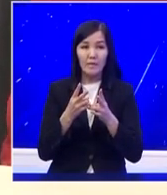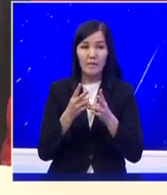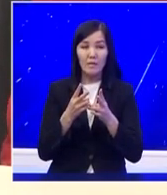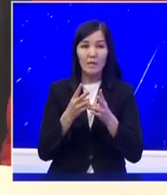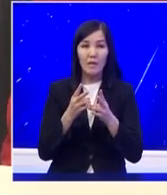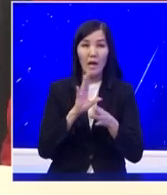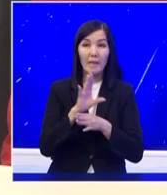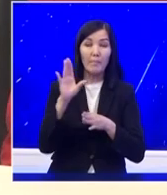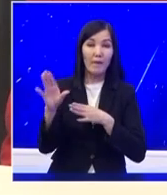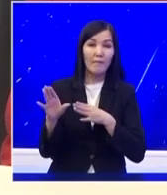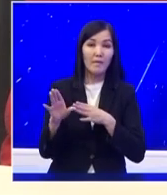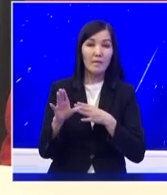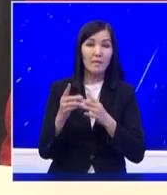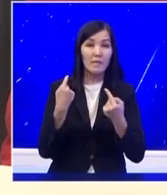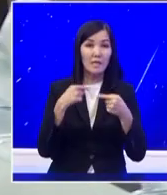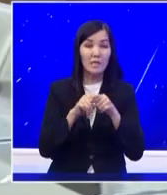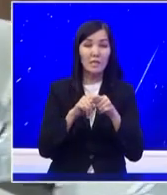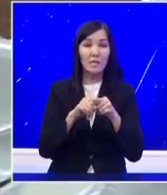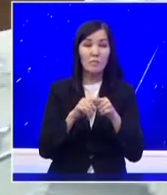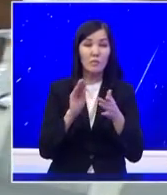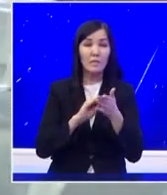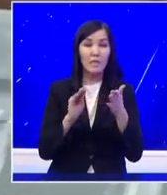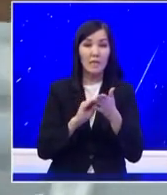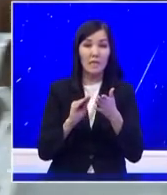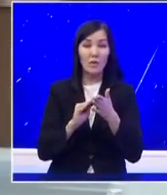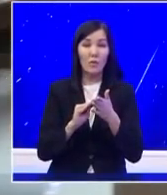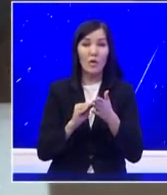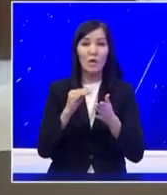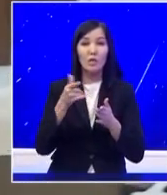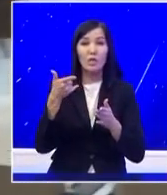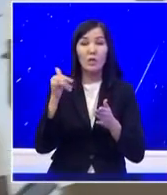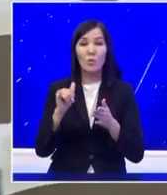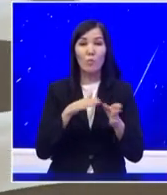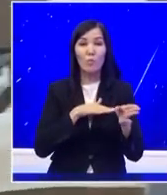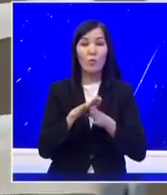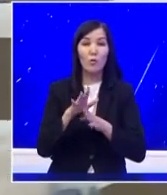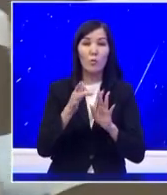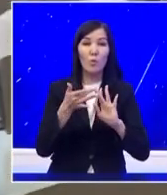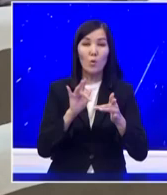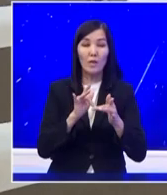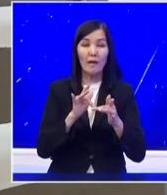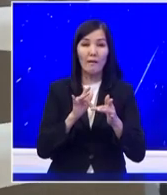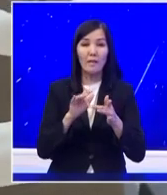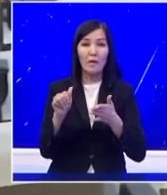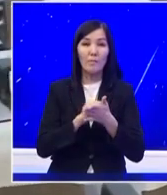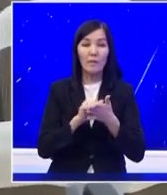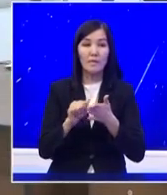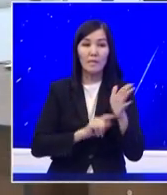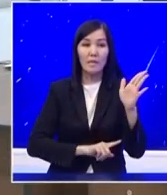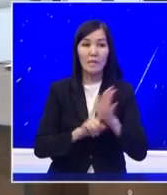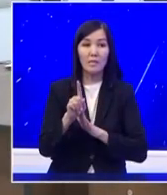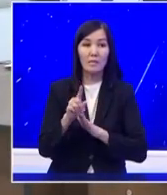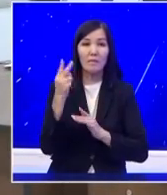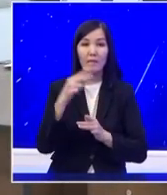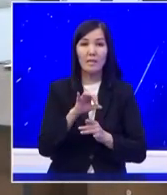вы отправите его техническому секретарю. ЖГУ имени Ильяса Жанцугурова перешел полностью в онлайн-режим. Прием документов ВУЗ начал осуществлять еще